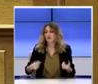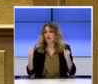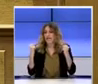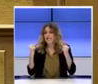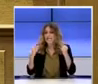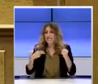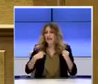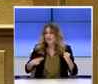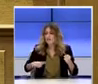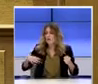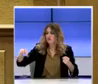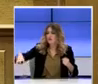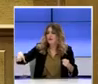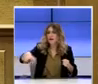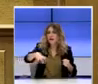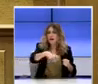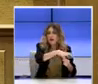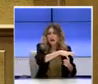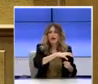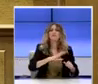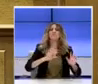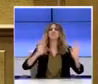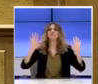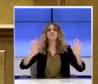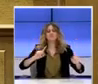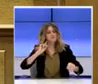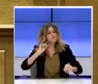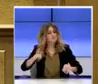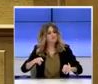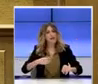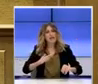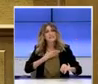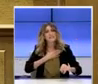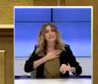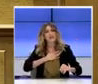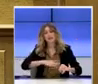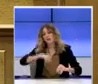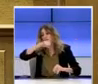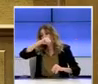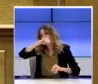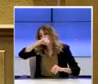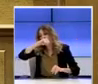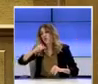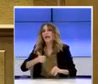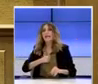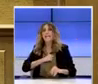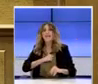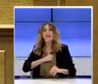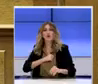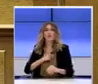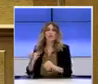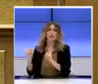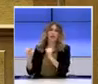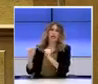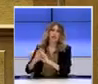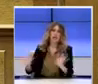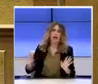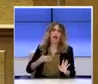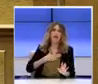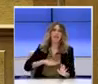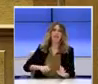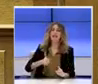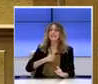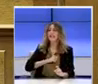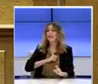σας είναι η ιδιωτική υγεία και η σύμπραξη με τα δημόσια νοσοκομεία ιδιωτικών νοσηλευτηρίων. Είναι η